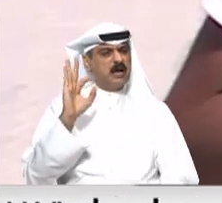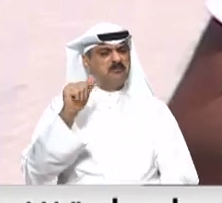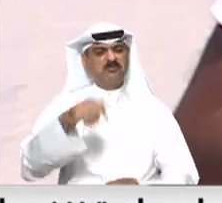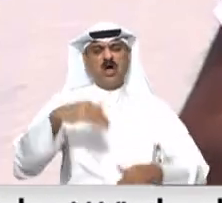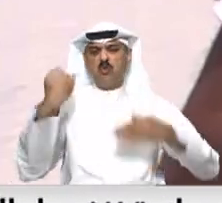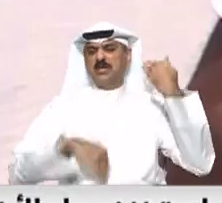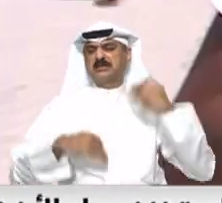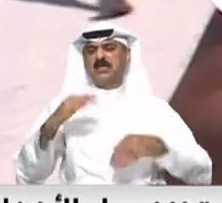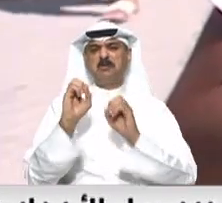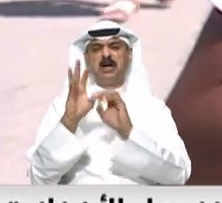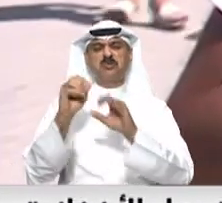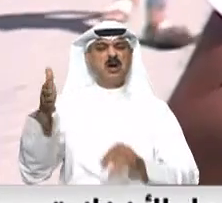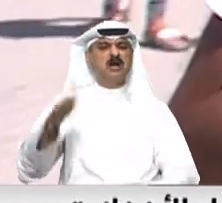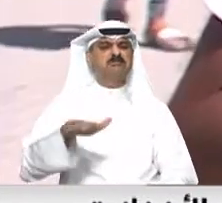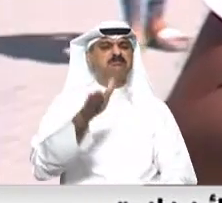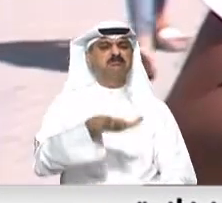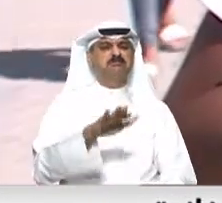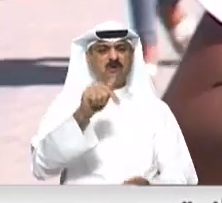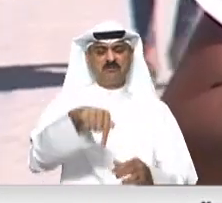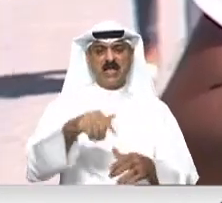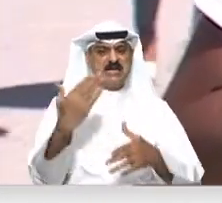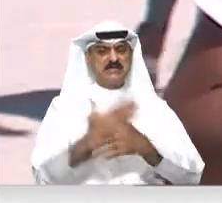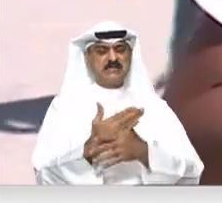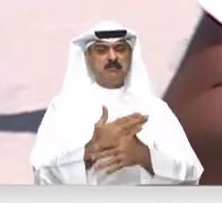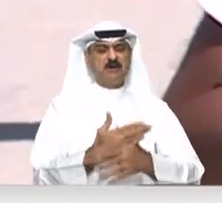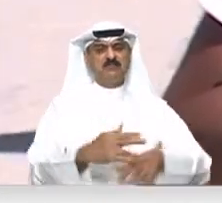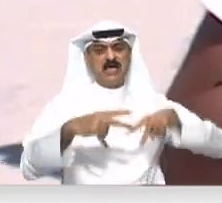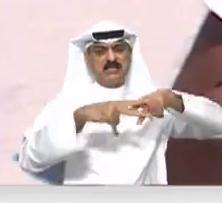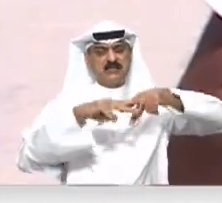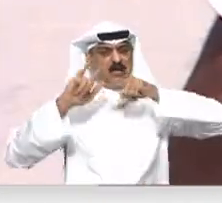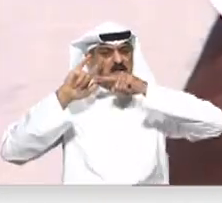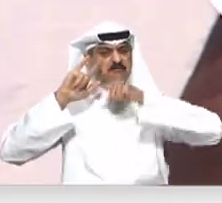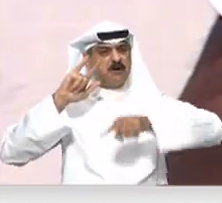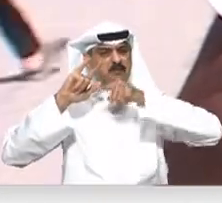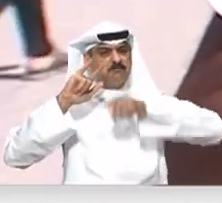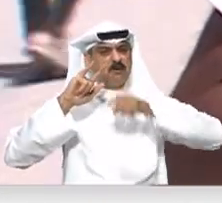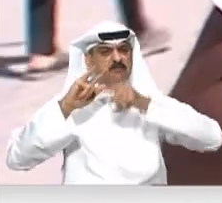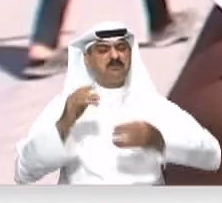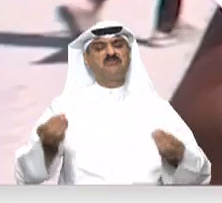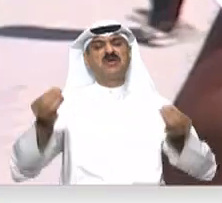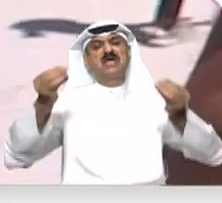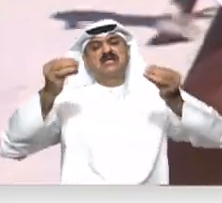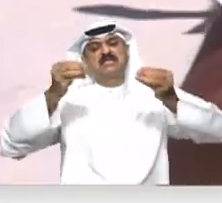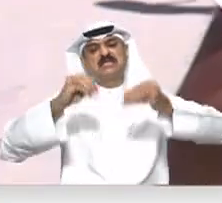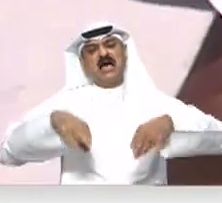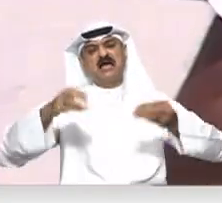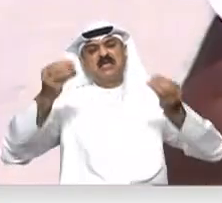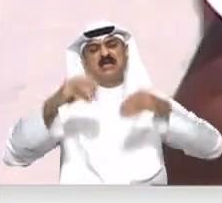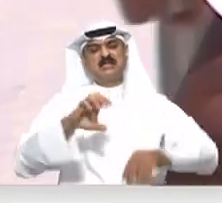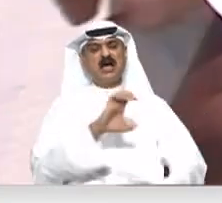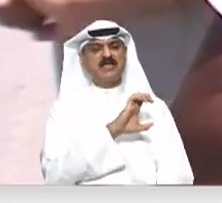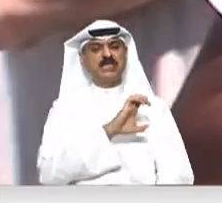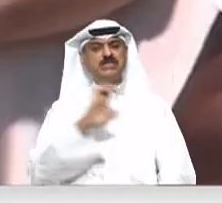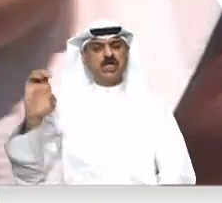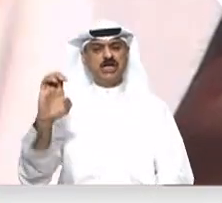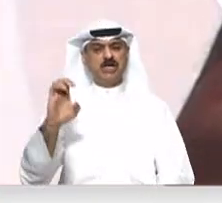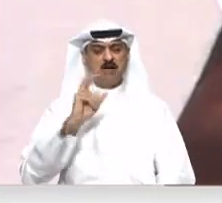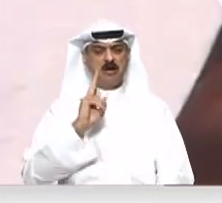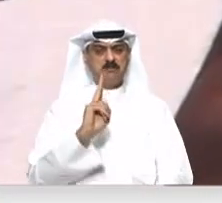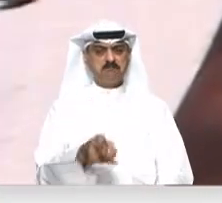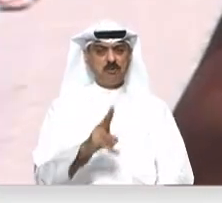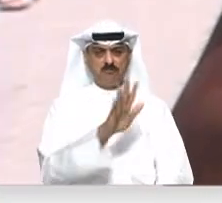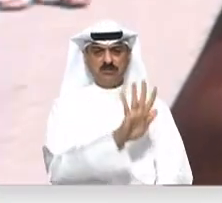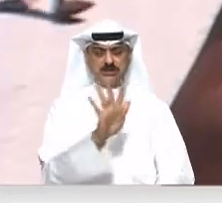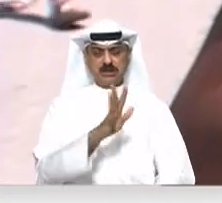في قطاع غزة في ظل استمرار العدوان الإسرائيلي وارتكابه المزيد من الجرائم والمجازر بحق المدنيين